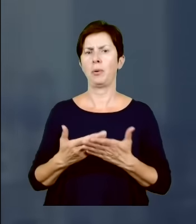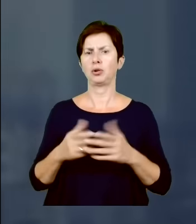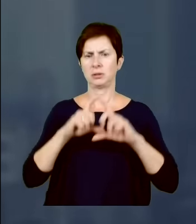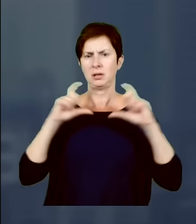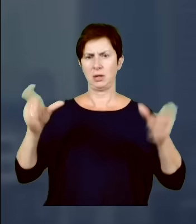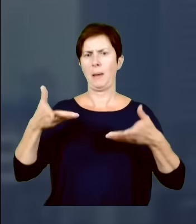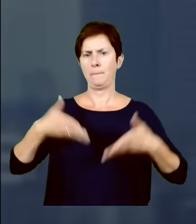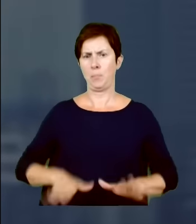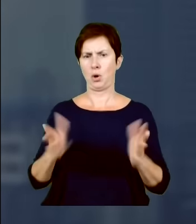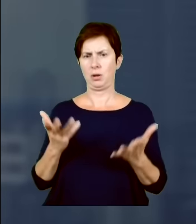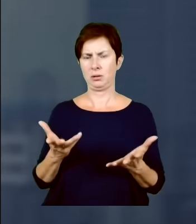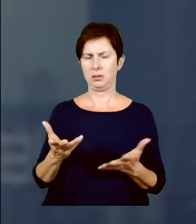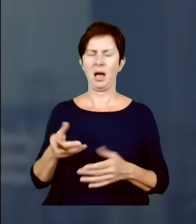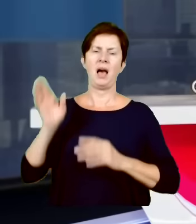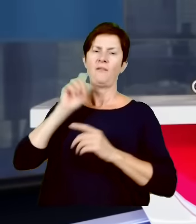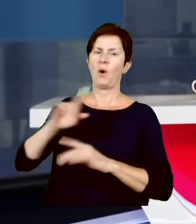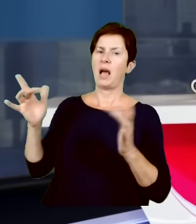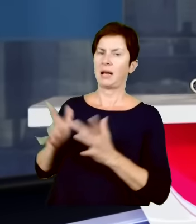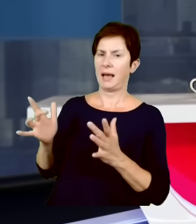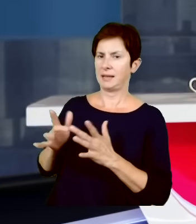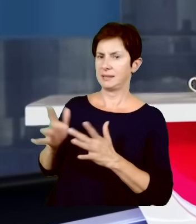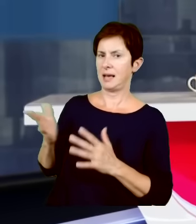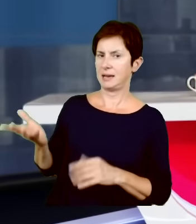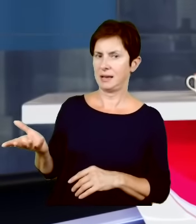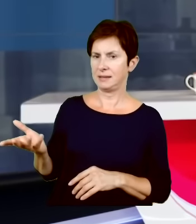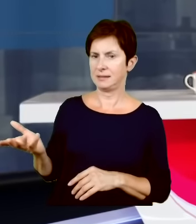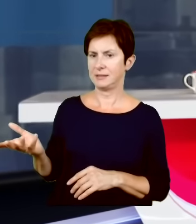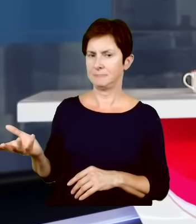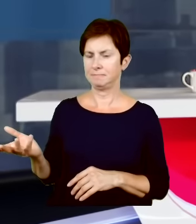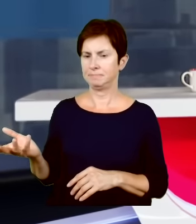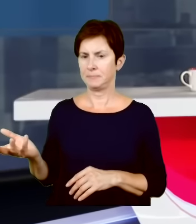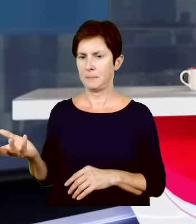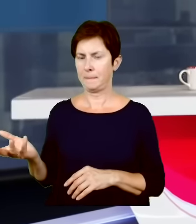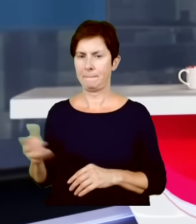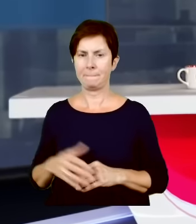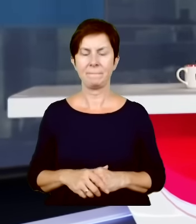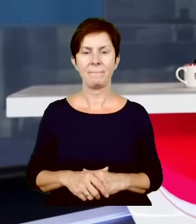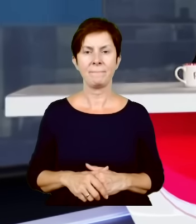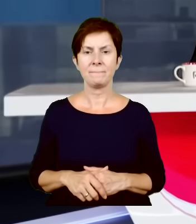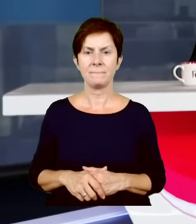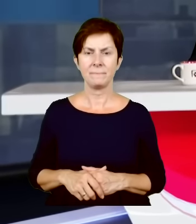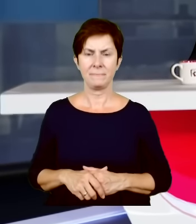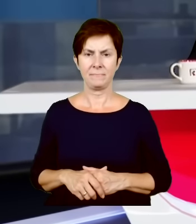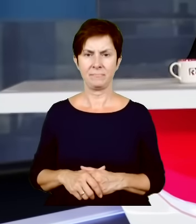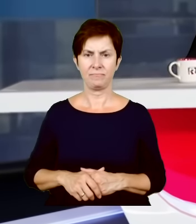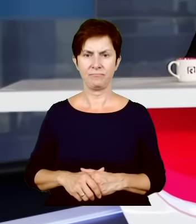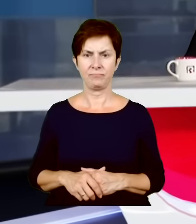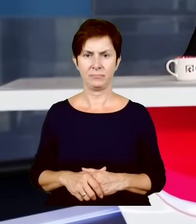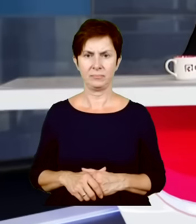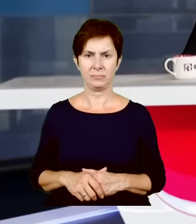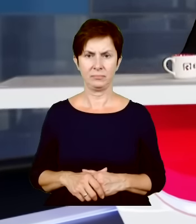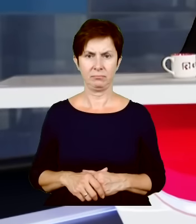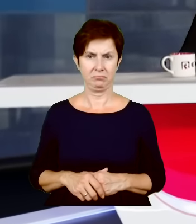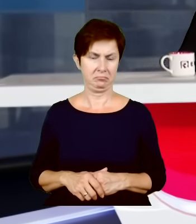poseł nie ma racji widzieliśmy protest które były jednak dużo mniej gwałtowne niż ostatnio